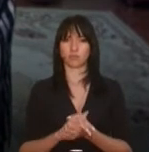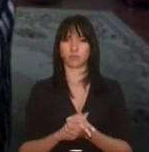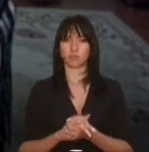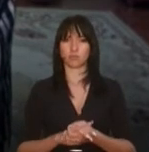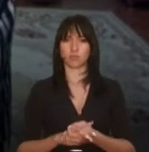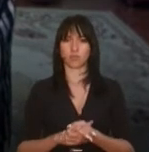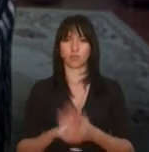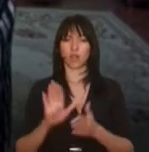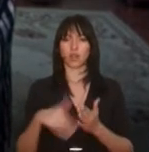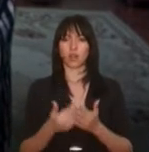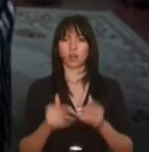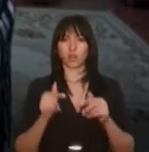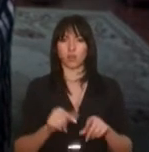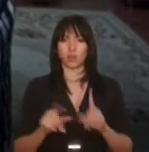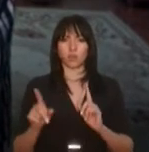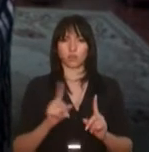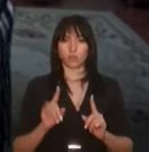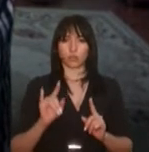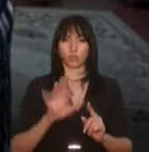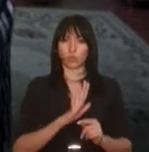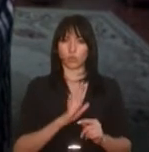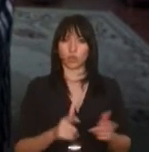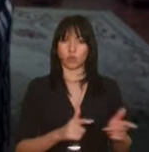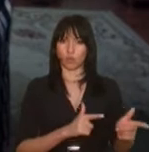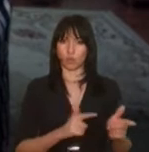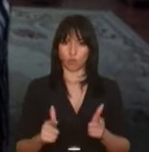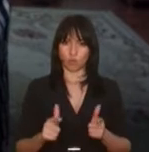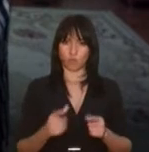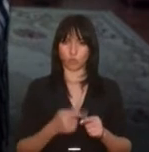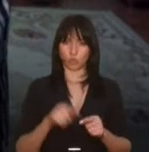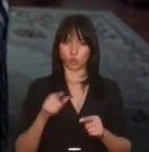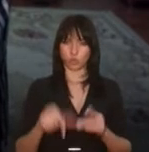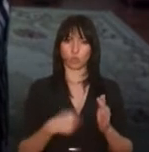Для того, щоб перевірити готовність шестиліток до школи,